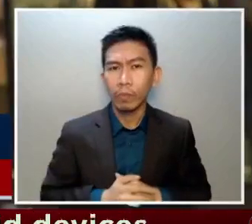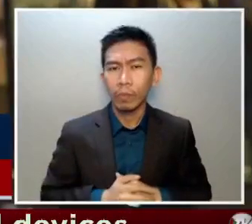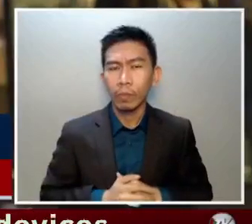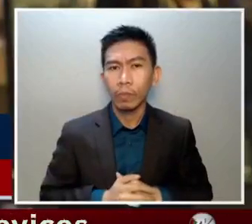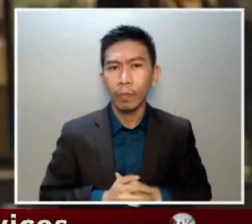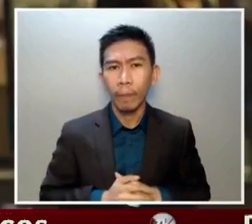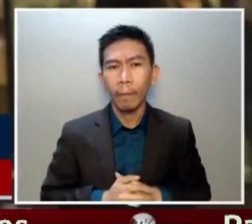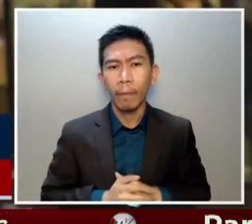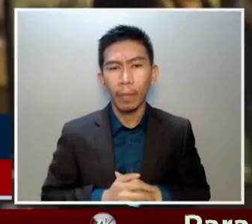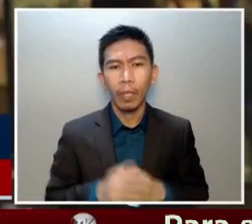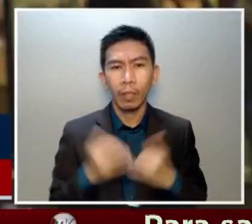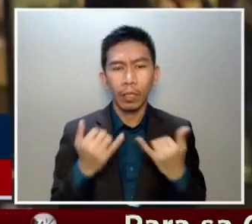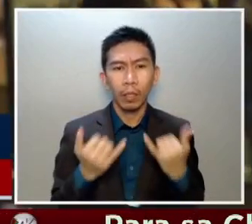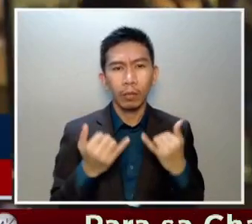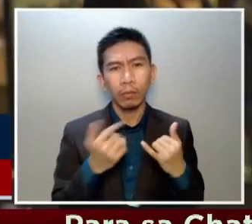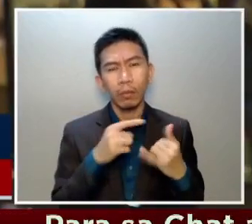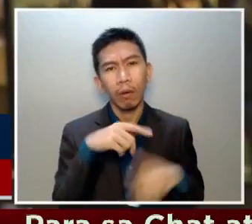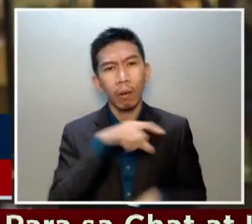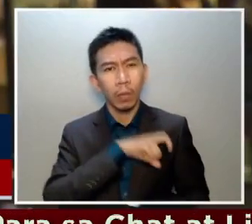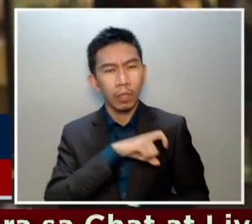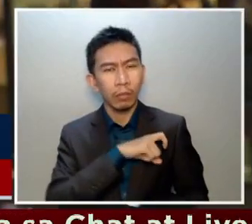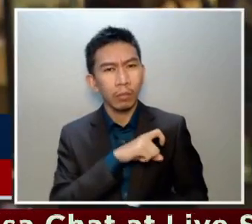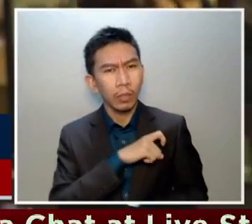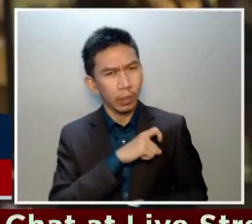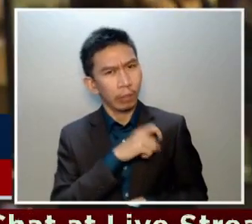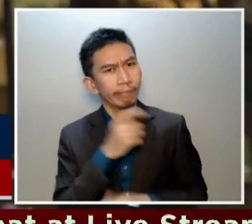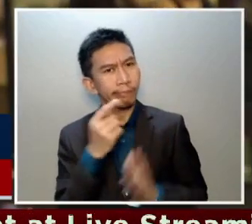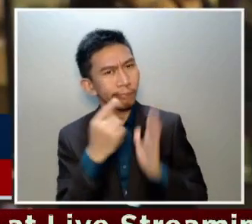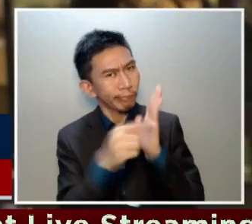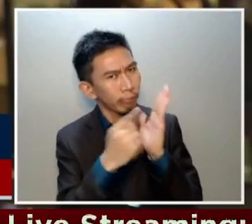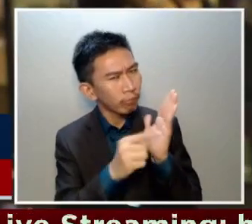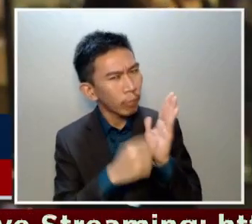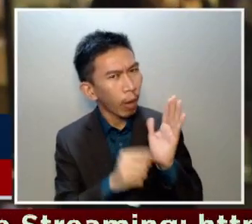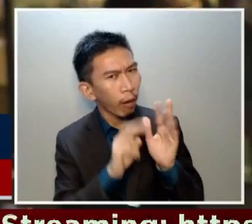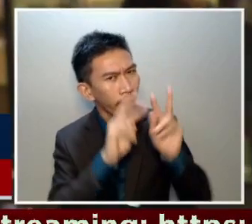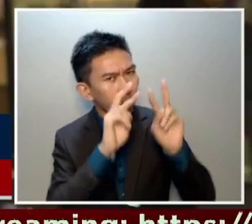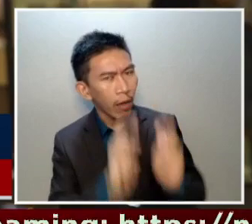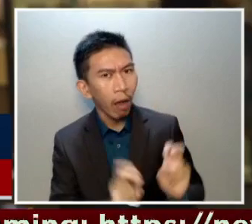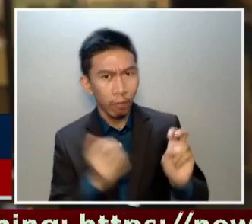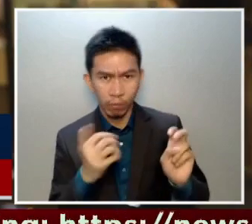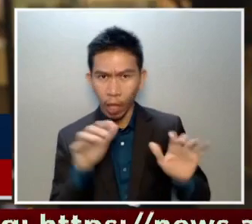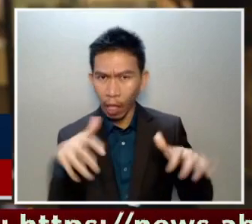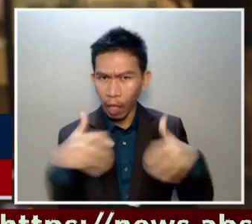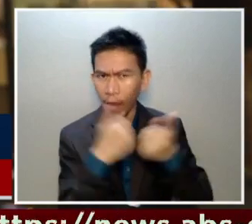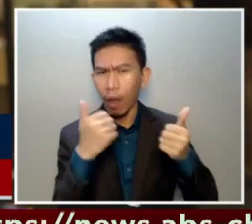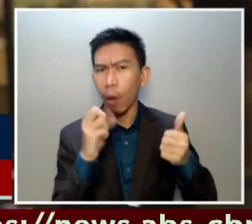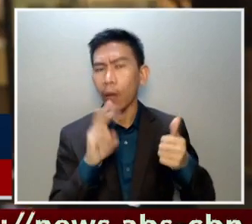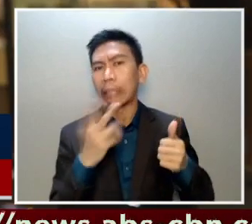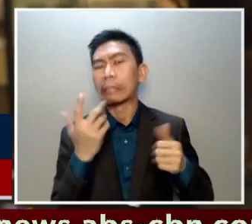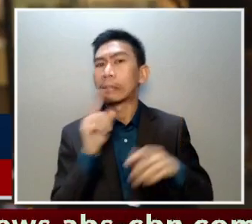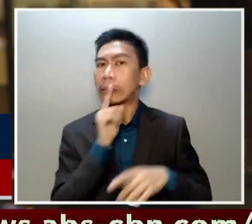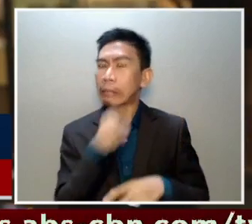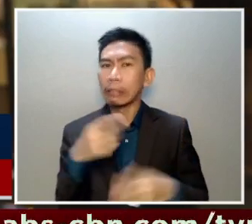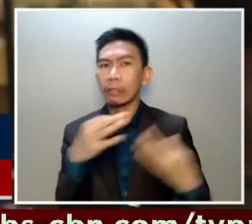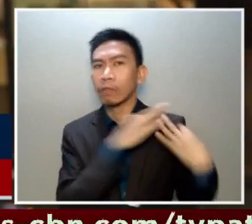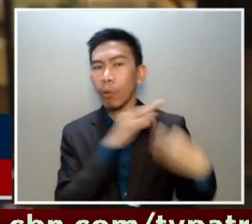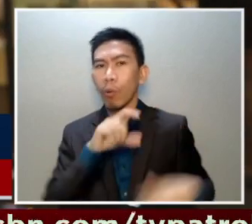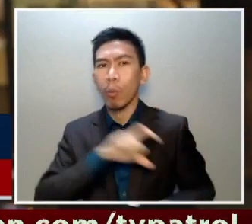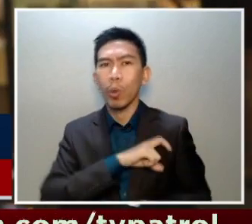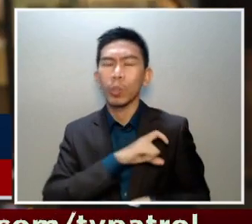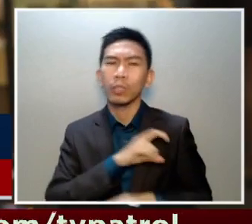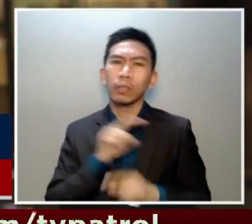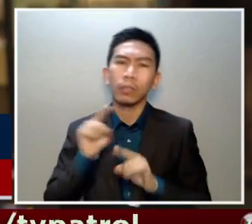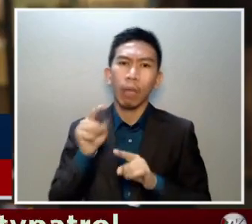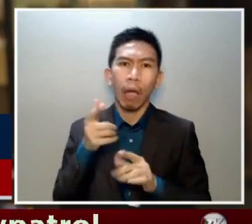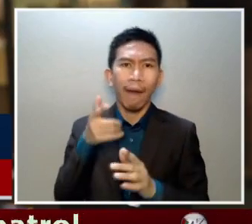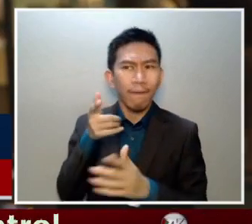at tinitignan ngayon ng PNP kung aksidente o nagkaroon ng negligence ang pulis na nakabaril dito sa biktimang si